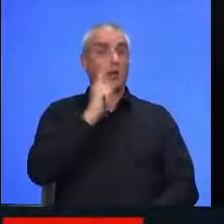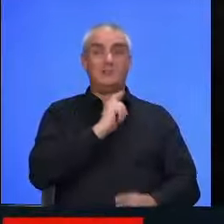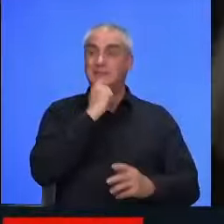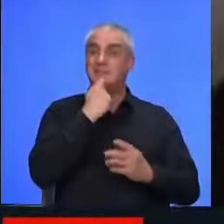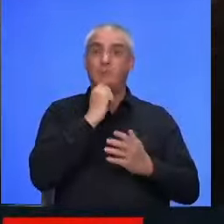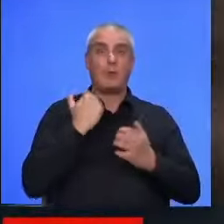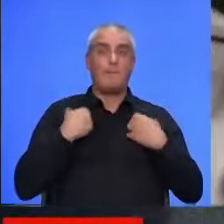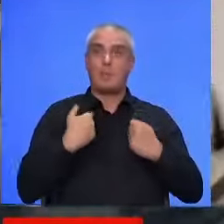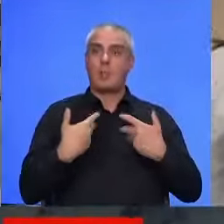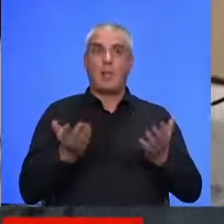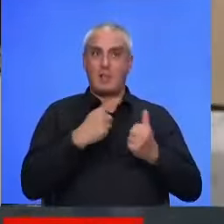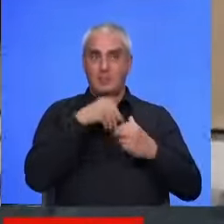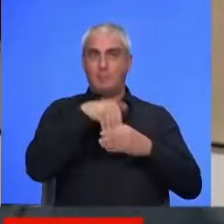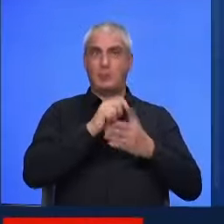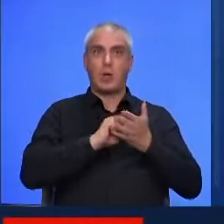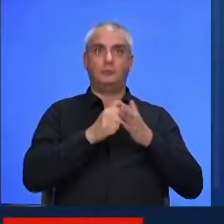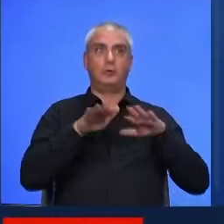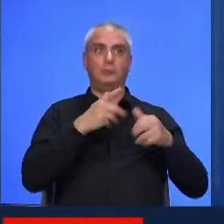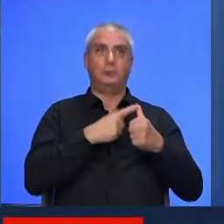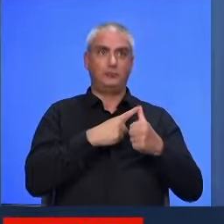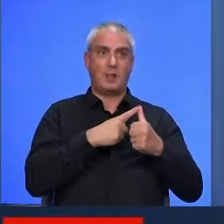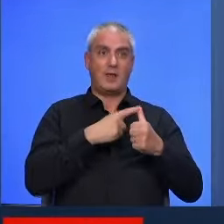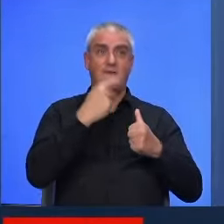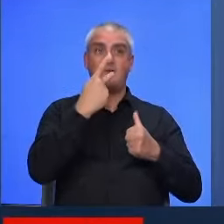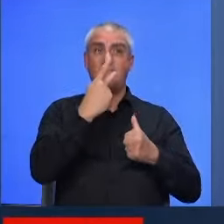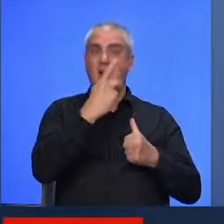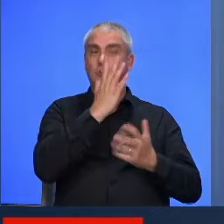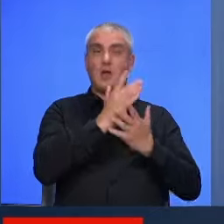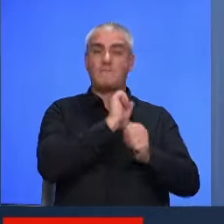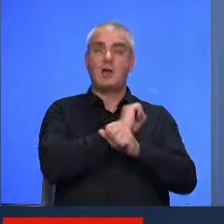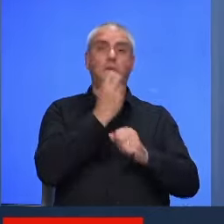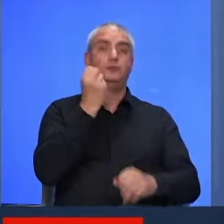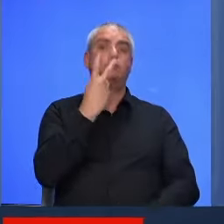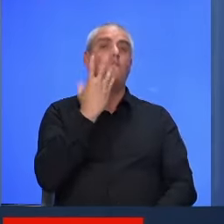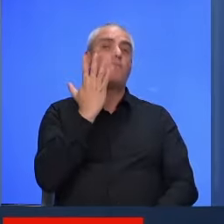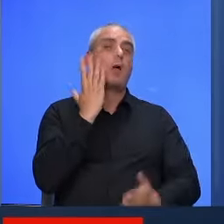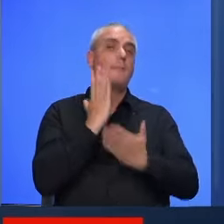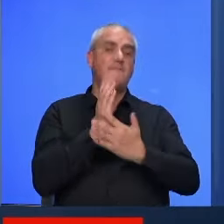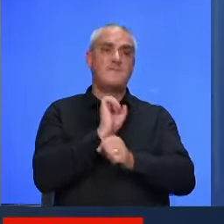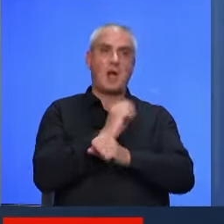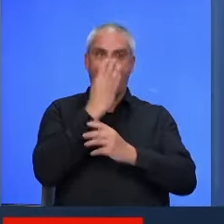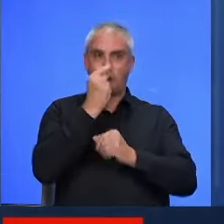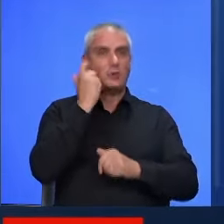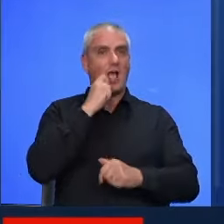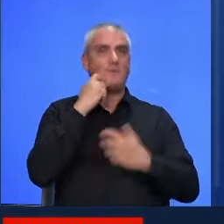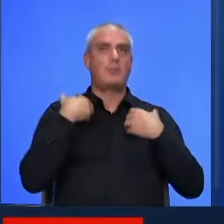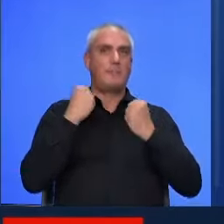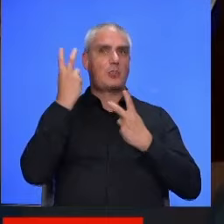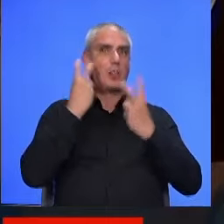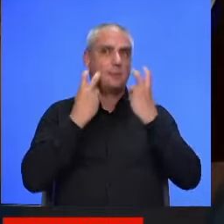ביטחוני בלשכת ראש הממשלה? פלדשטיין עצור כבר יותר משבועיים בחשד לעבירות ביטחון